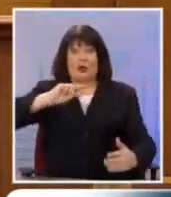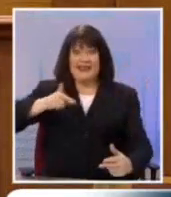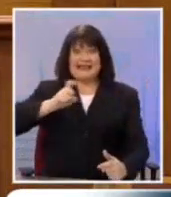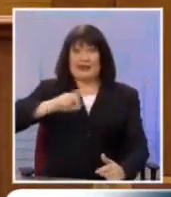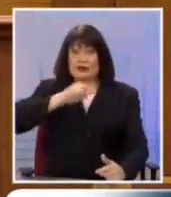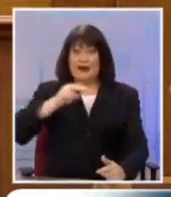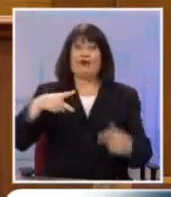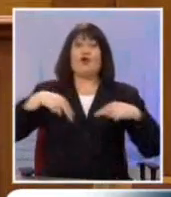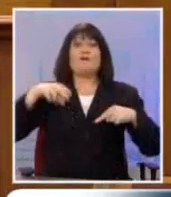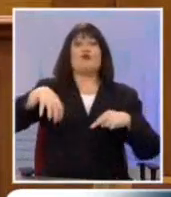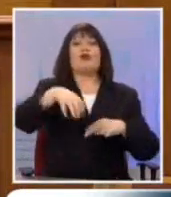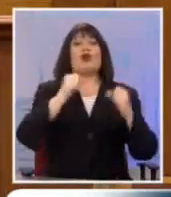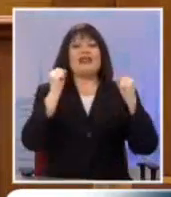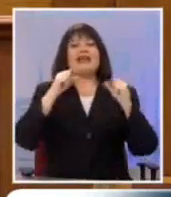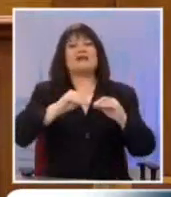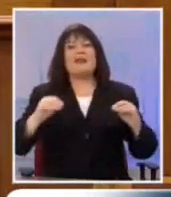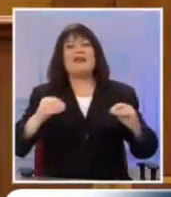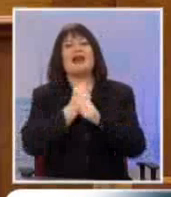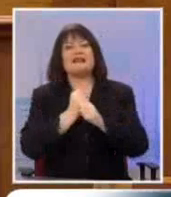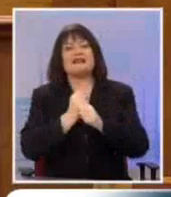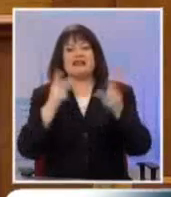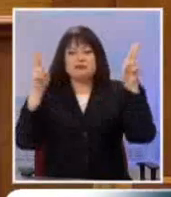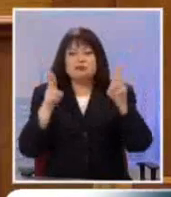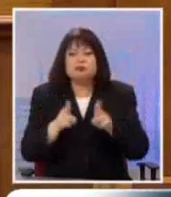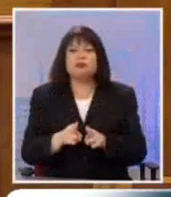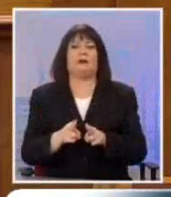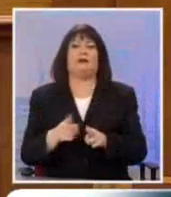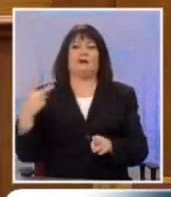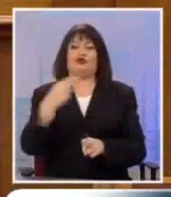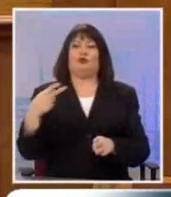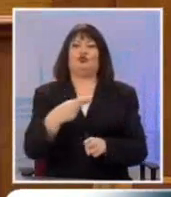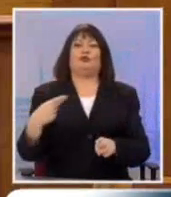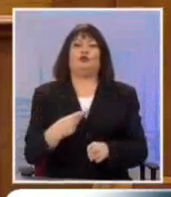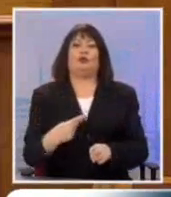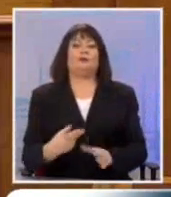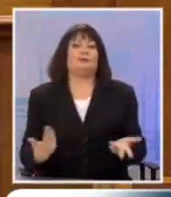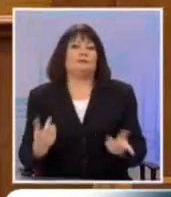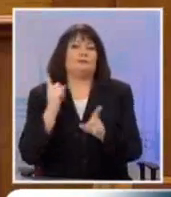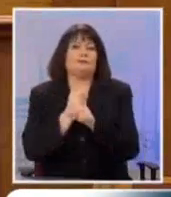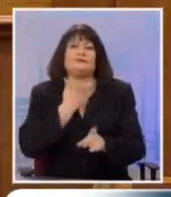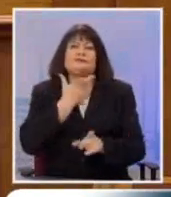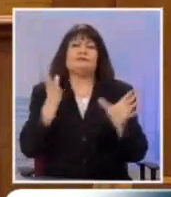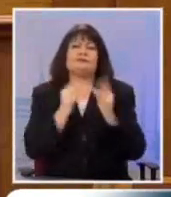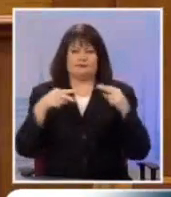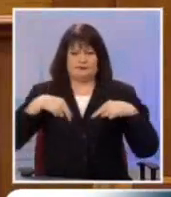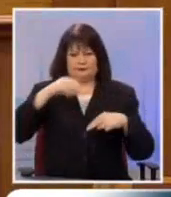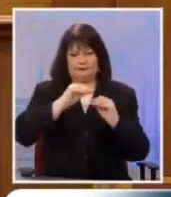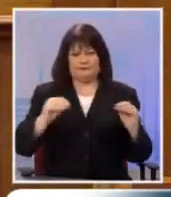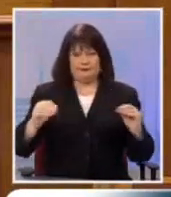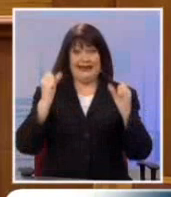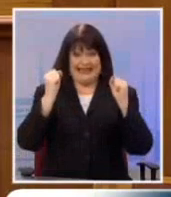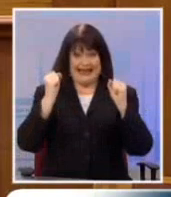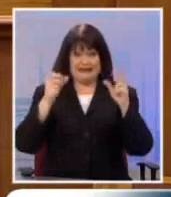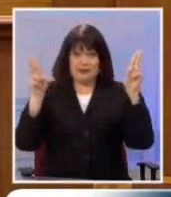τα Υπουργεία Υγείας, Παιδείας, Εργασίας, τα βασικά κοινωνικά υπουργεία. Ειδικά οι δαπάνες των Υπουργείων Παιδείας και